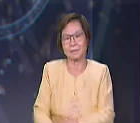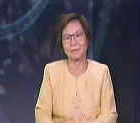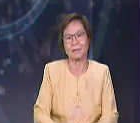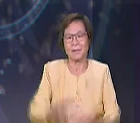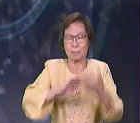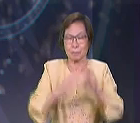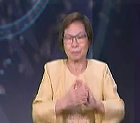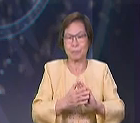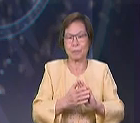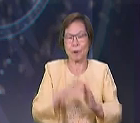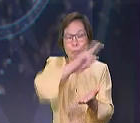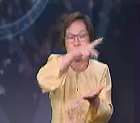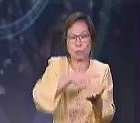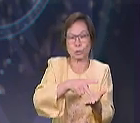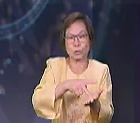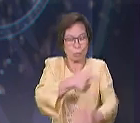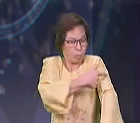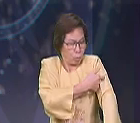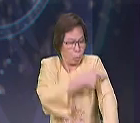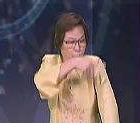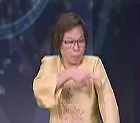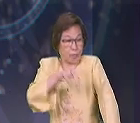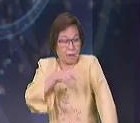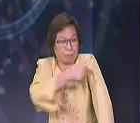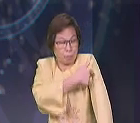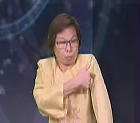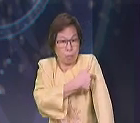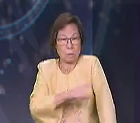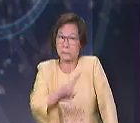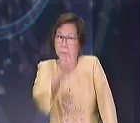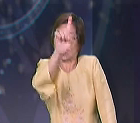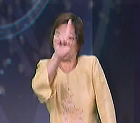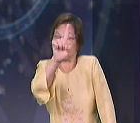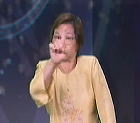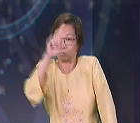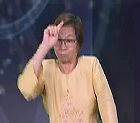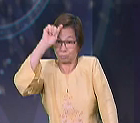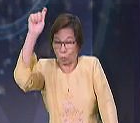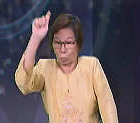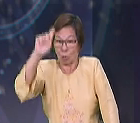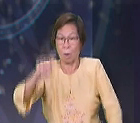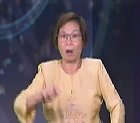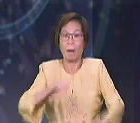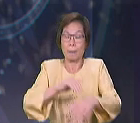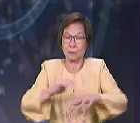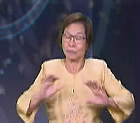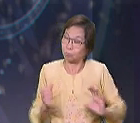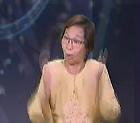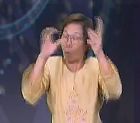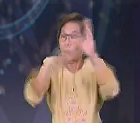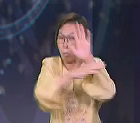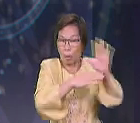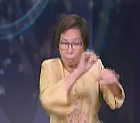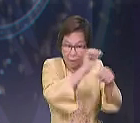Walaupun menjadi satu-satunya pusat pemberian vaksin PPV yang beroperasi di negeri ini pada Hari Raya Aidiladha, petugas